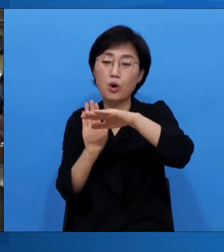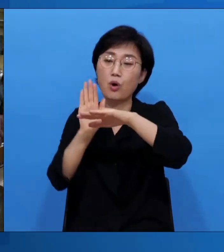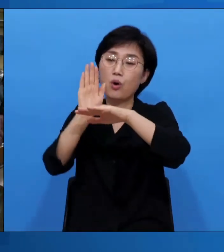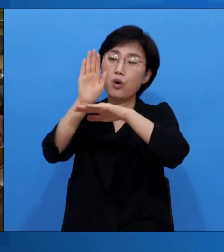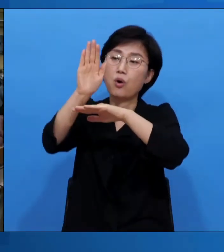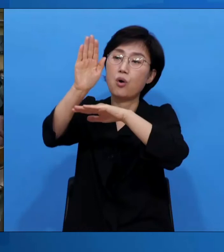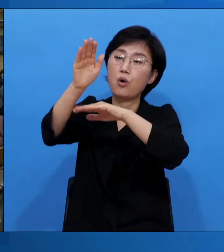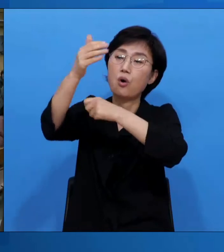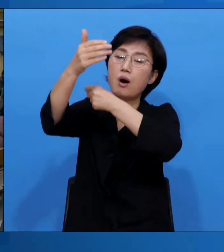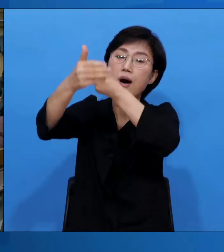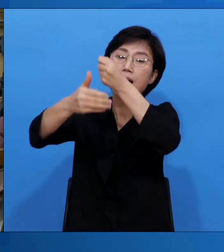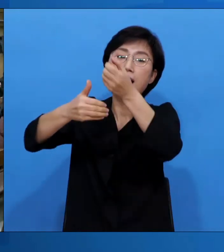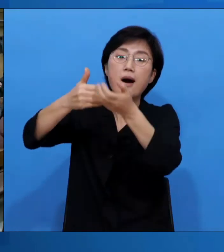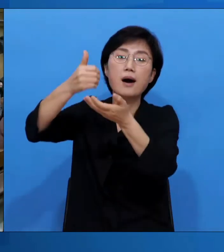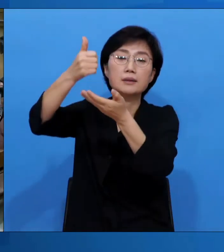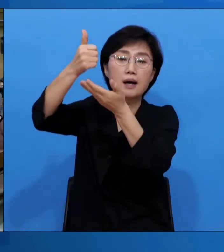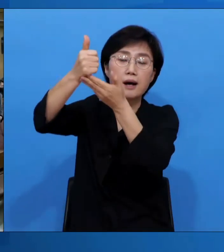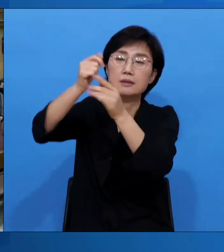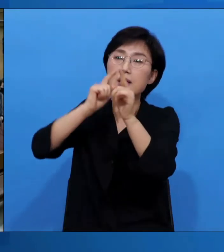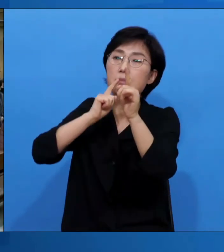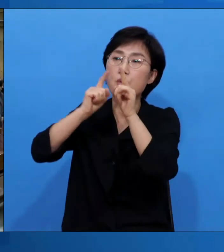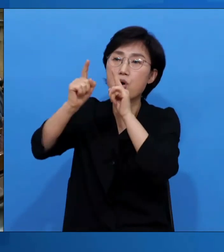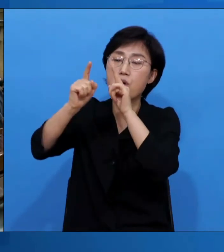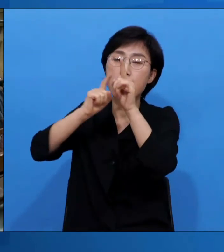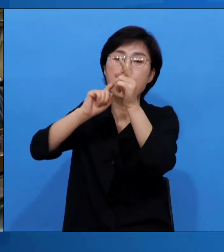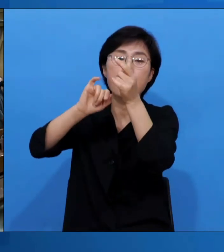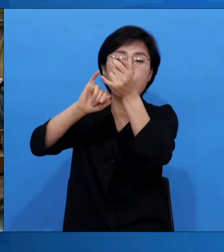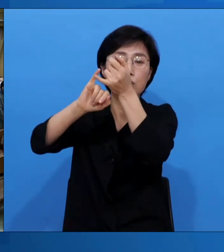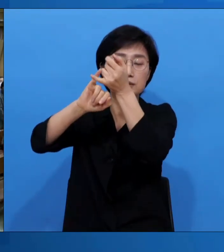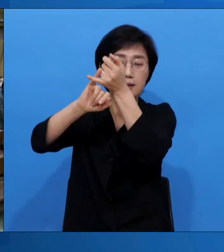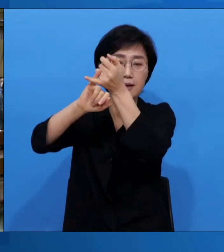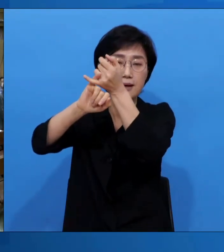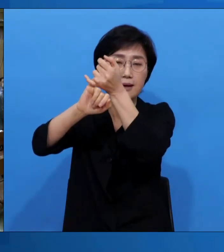축복을 넘어서 하나님